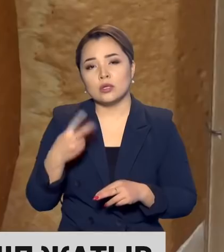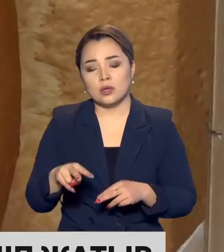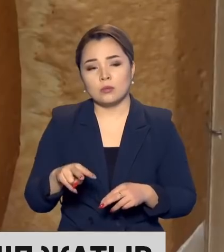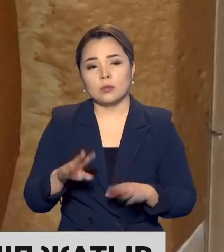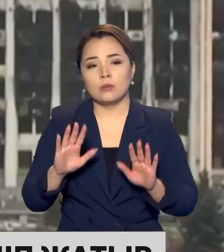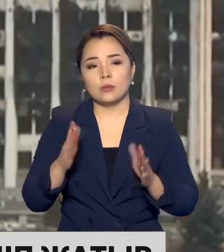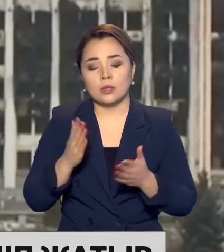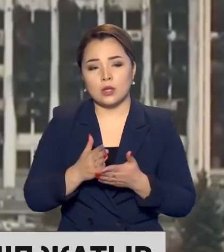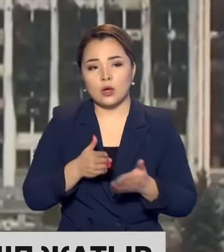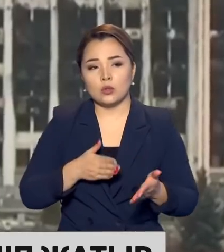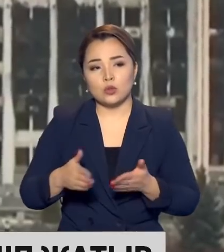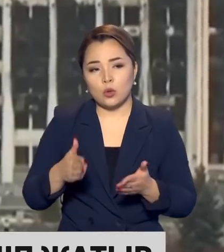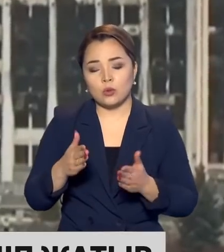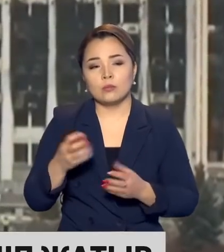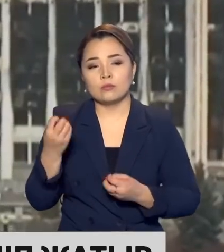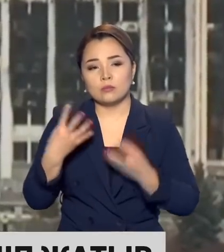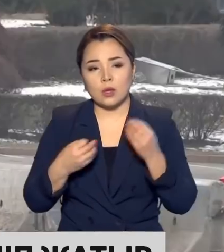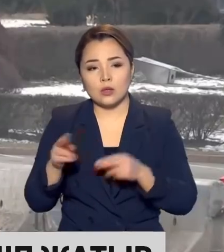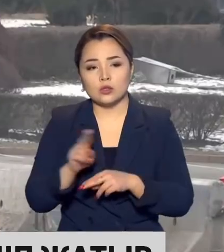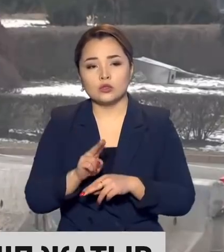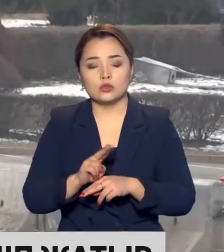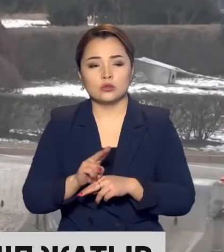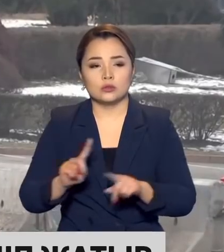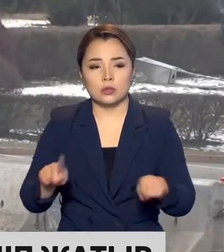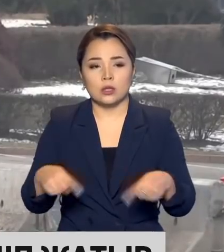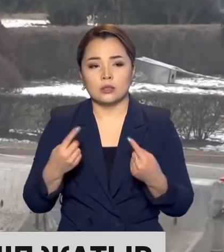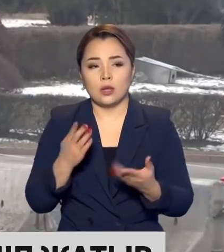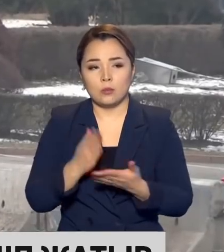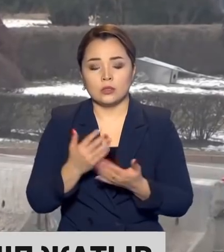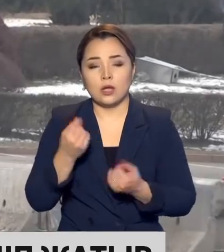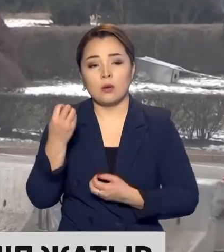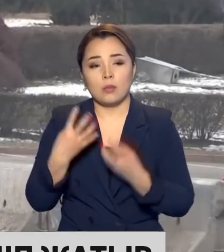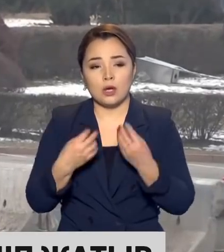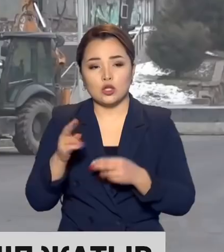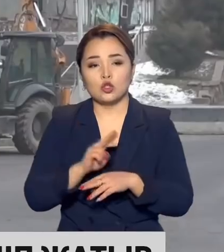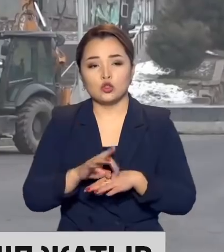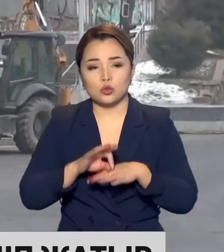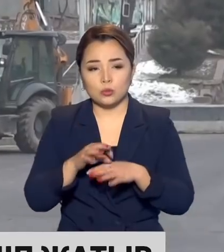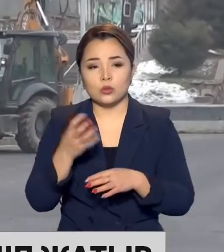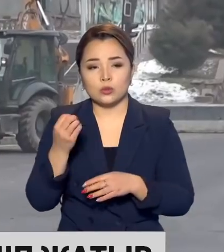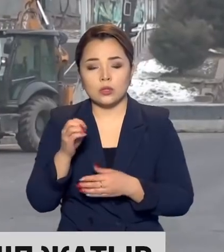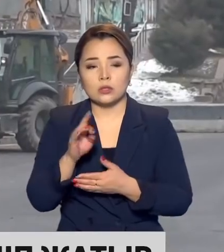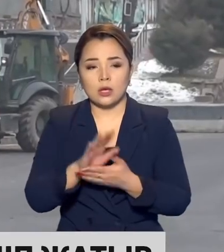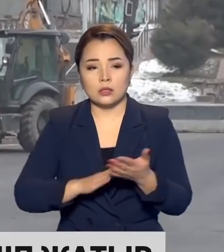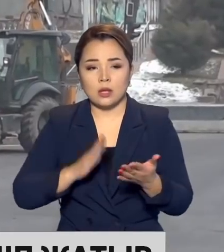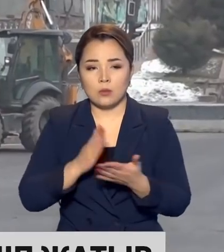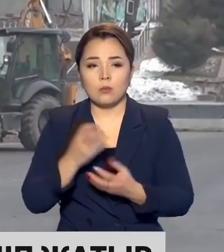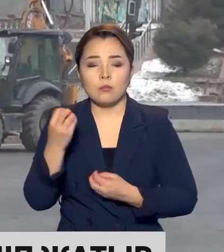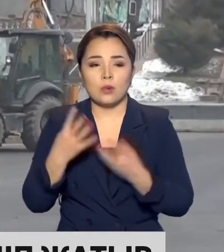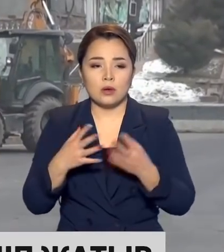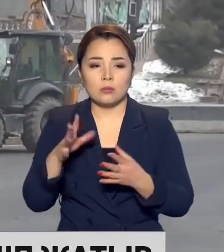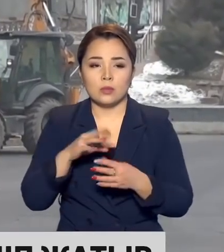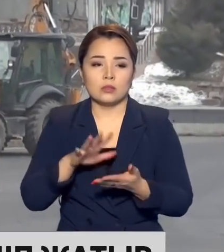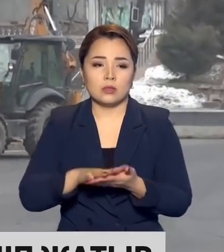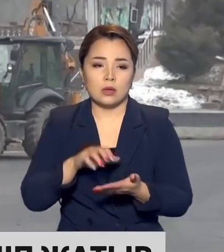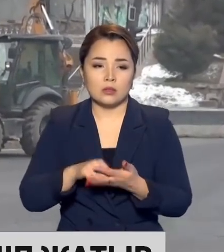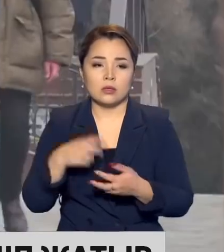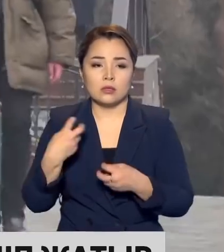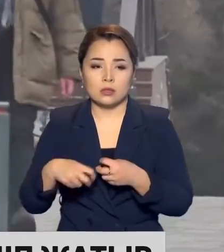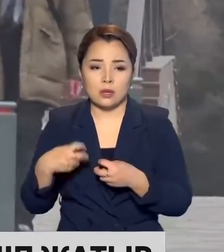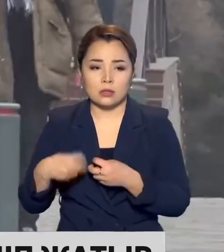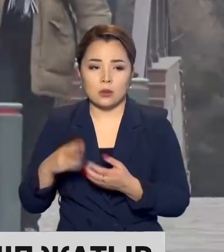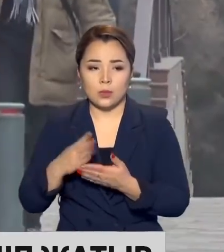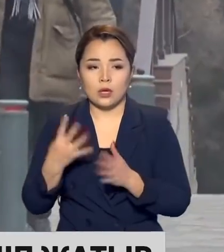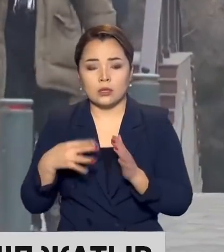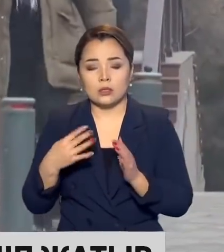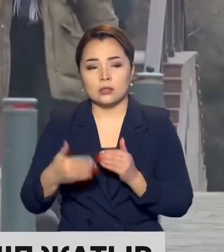белгісі зақымдалған, оның 80-і қалпына келтірілді. Қалада бағдаршамдар жөнделуде, себебі көп жерде бағдаршамдар әлі жұмыс істемей тұр.